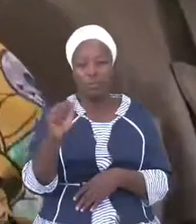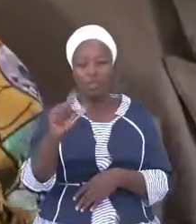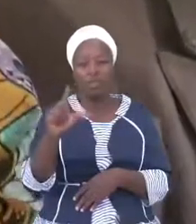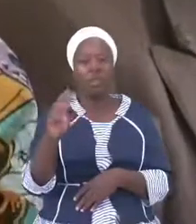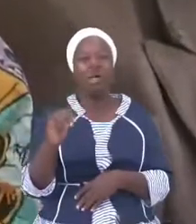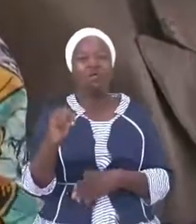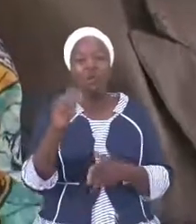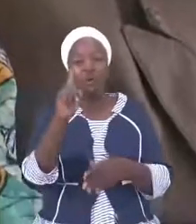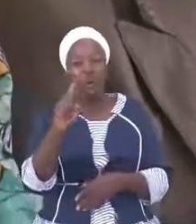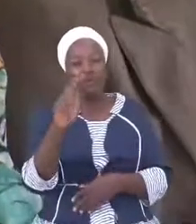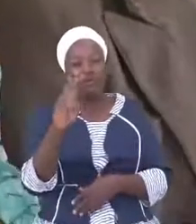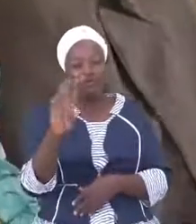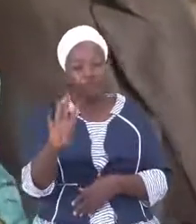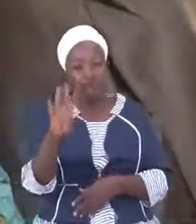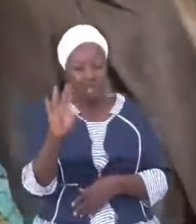148.